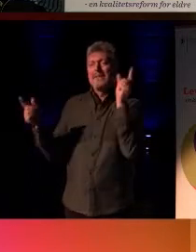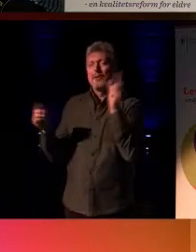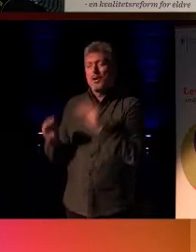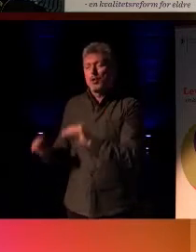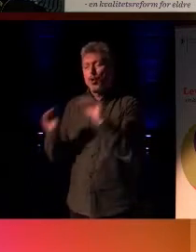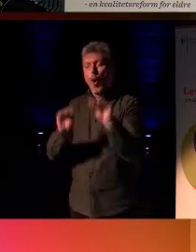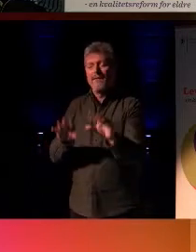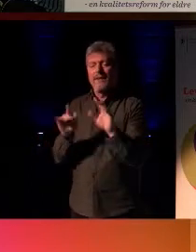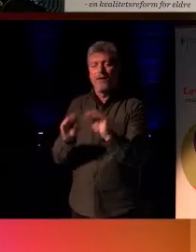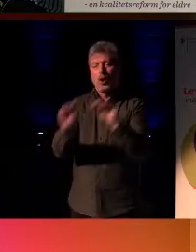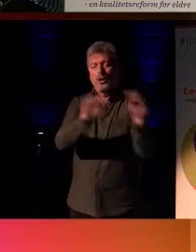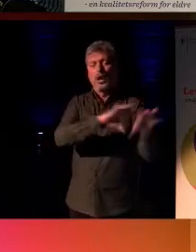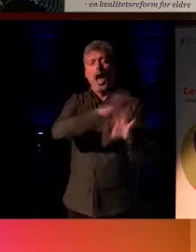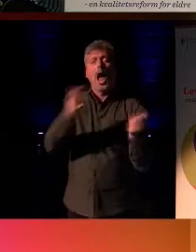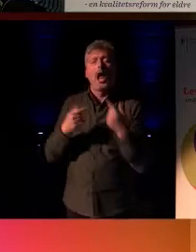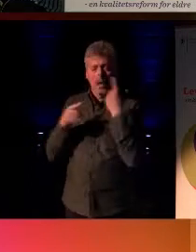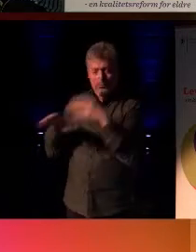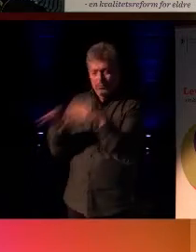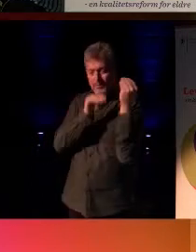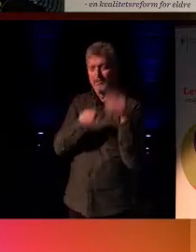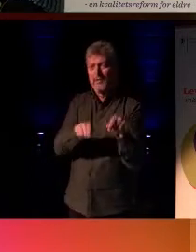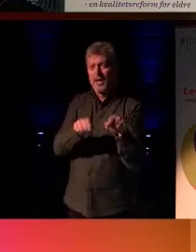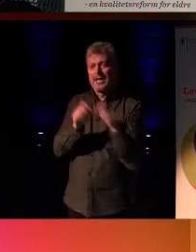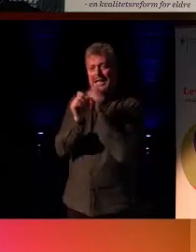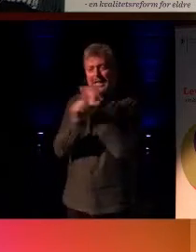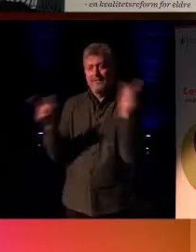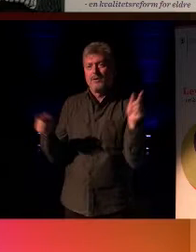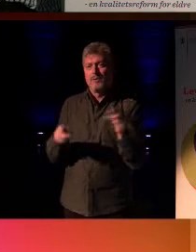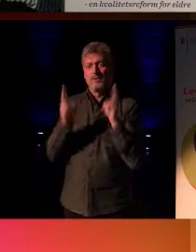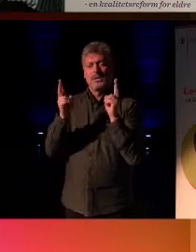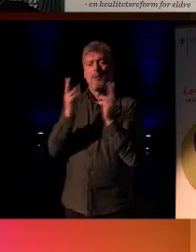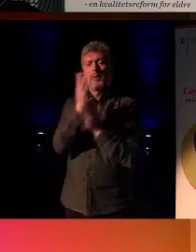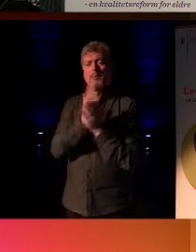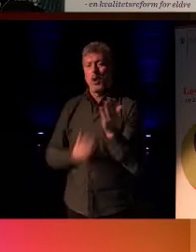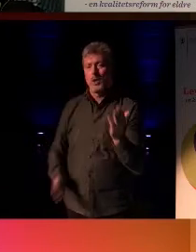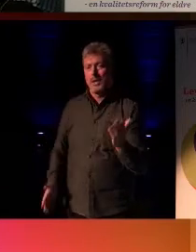informasjonsoverføring, at alle har forstått informasjonen på samme måte.